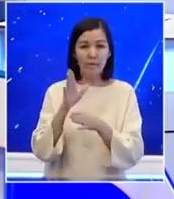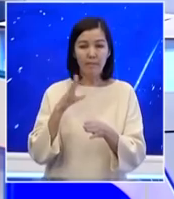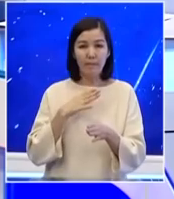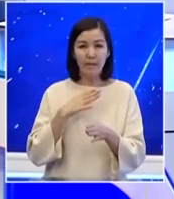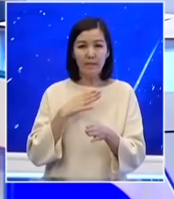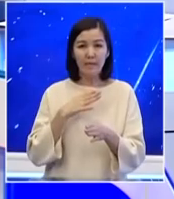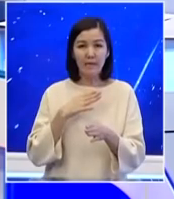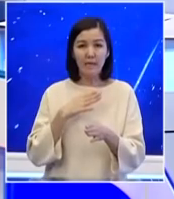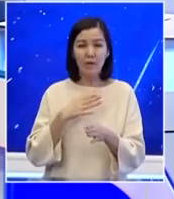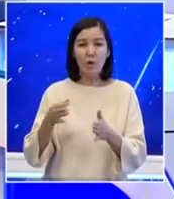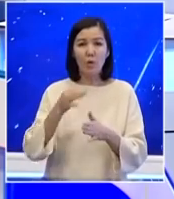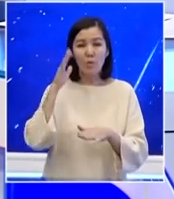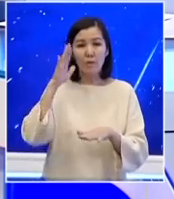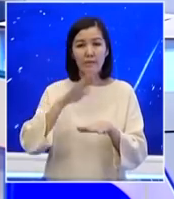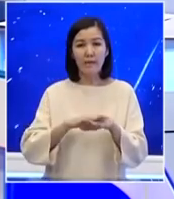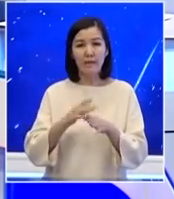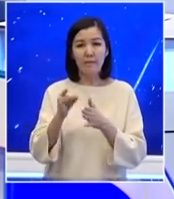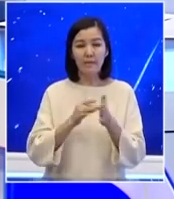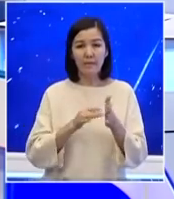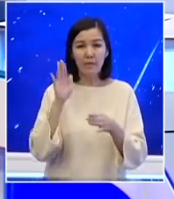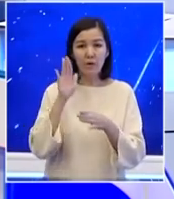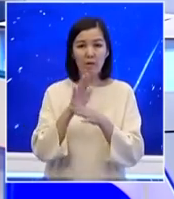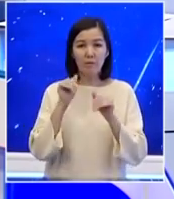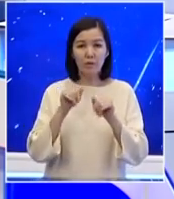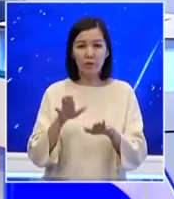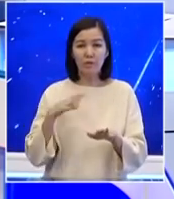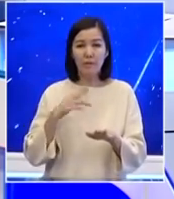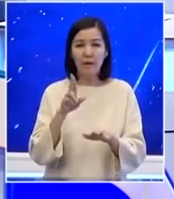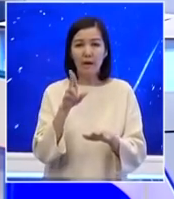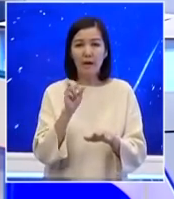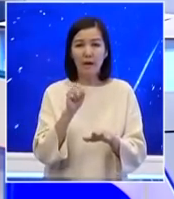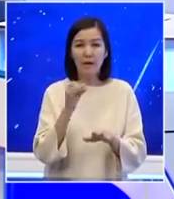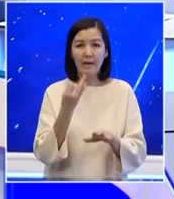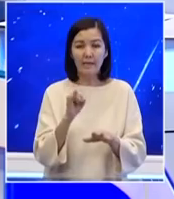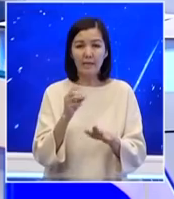қалт жібермеген облыс әкімі дереу арнайы қаулы қабылдады. Сөйтіп Қарасай ауданында